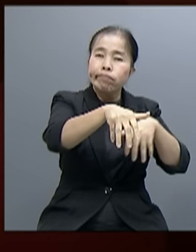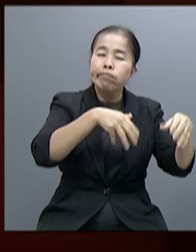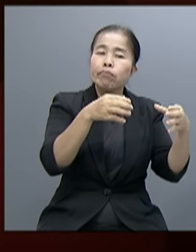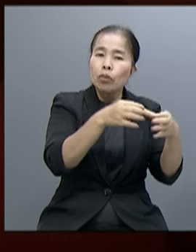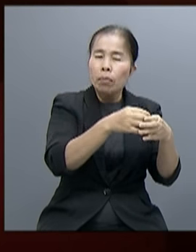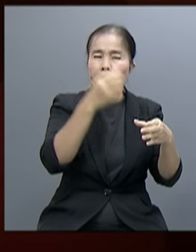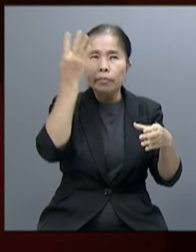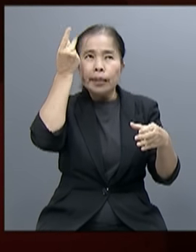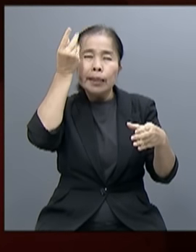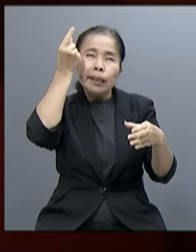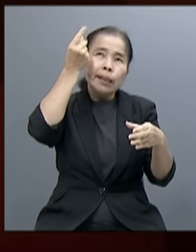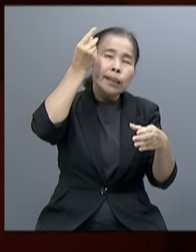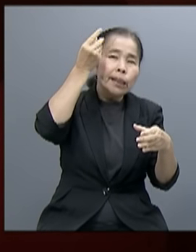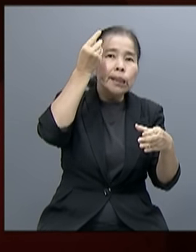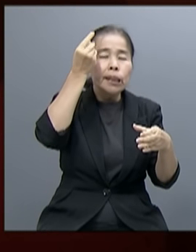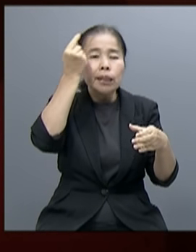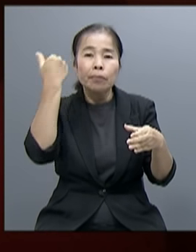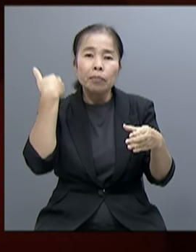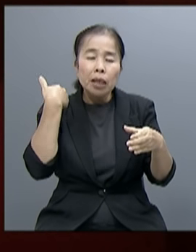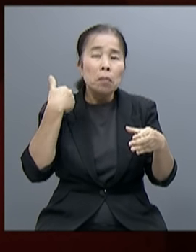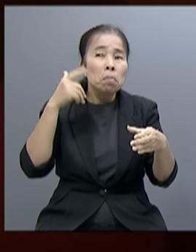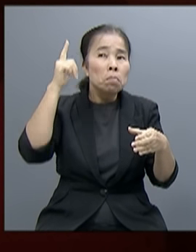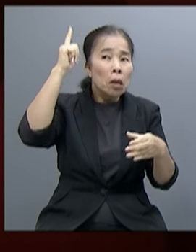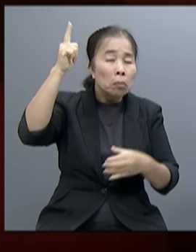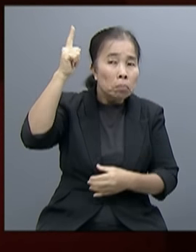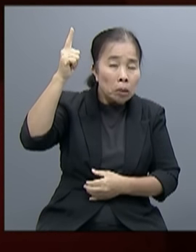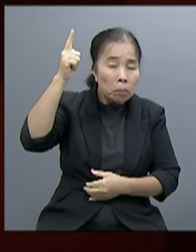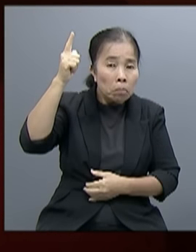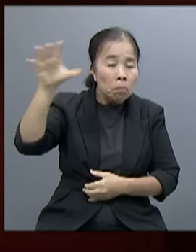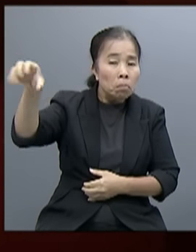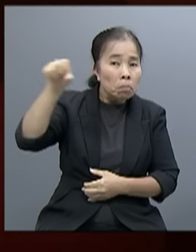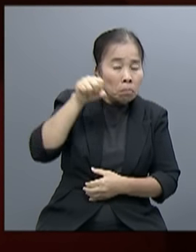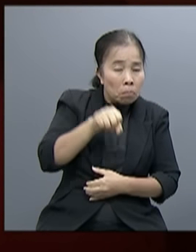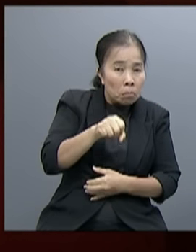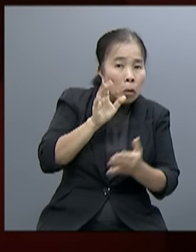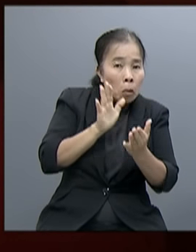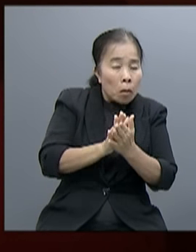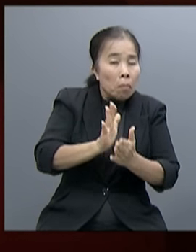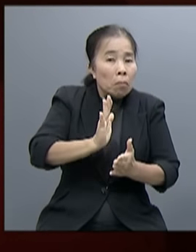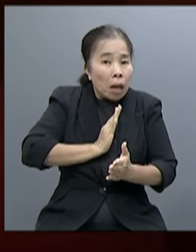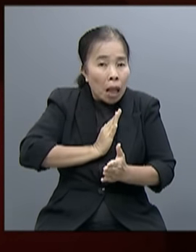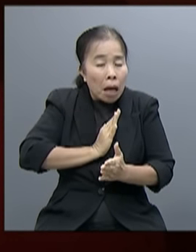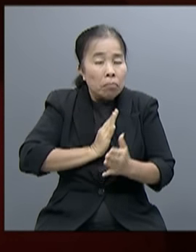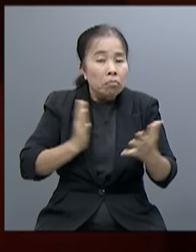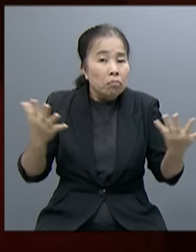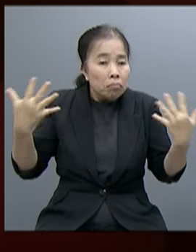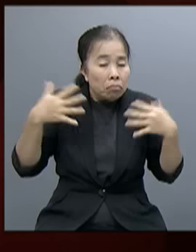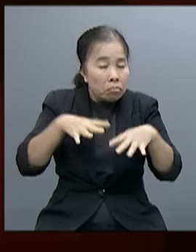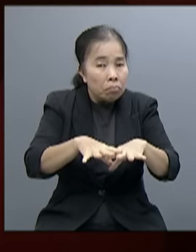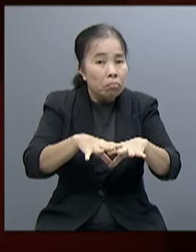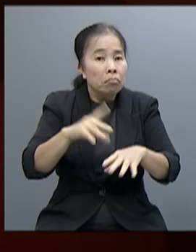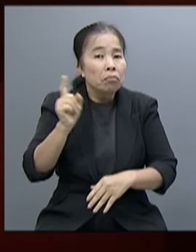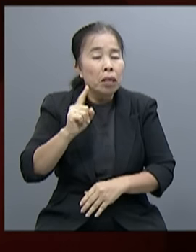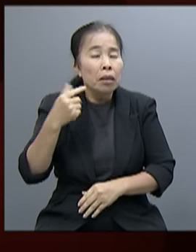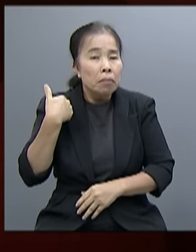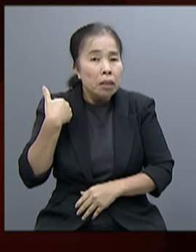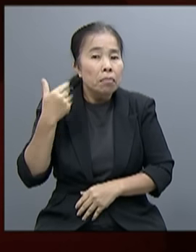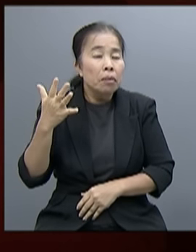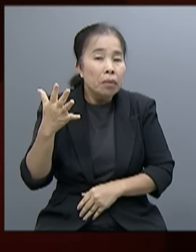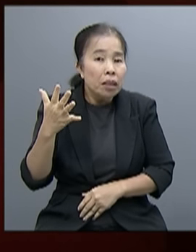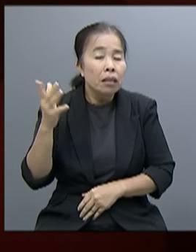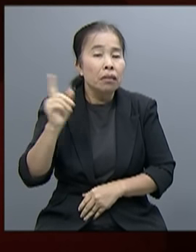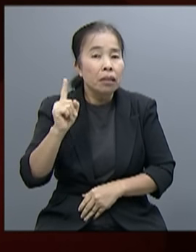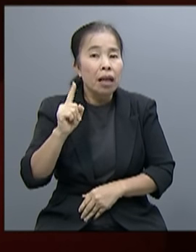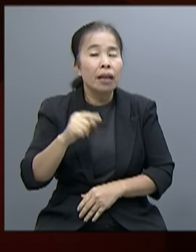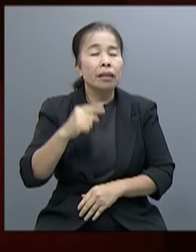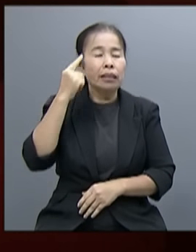ว่าจะให้คุณทักษิณเป็นคนกลางแล้วนำประเด็นต่างๆเนี่ยมันหรือว่า